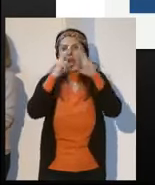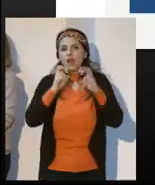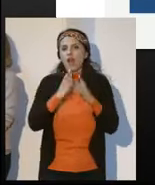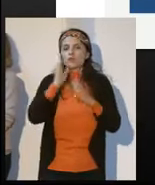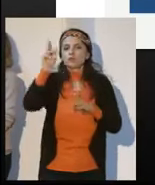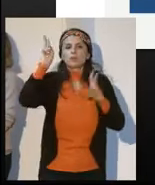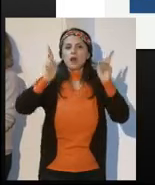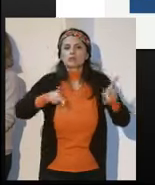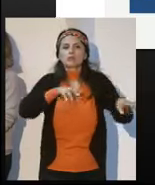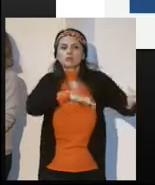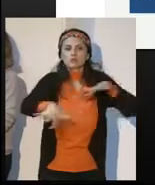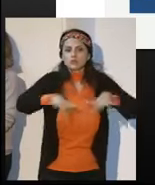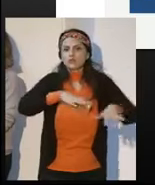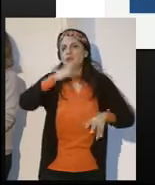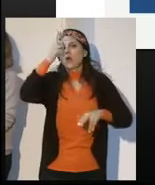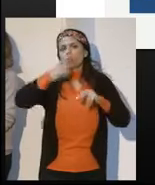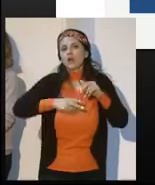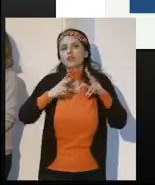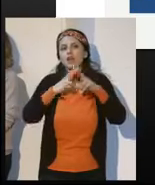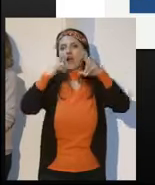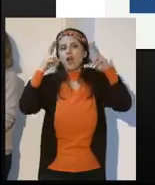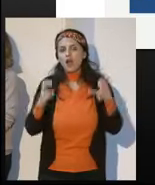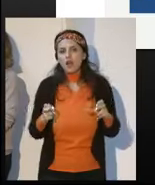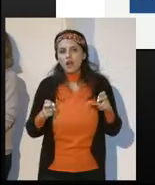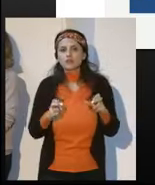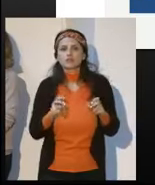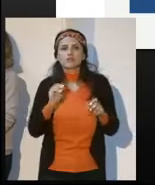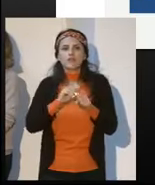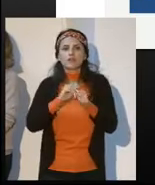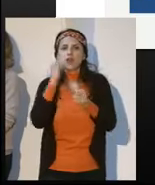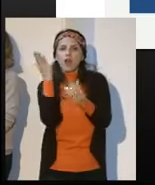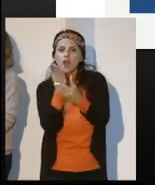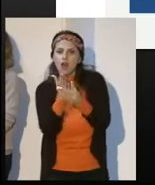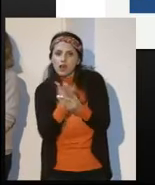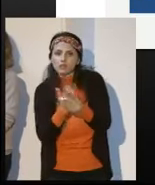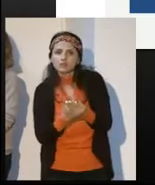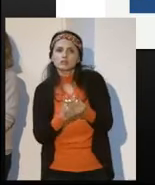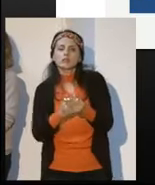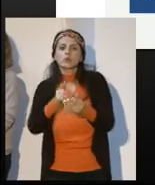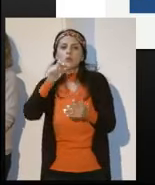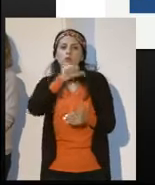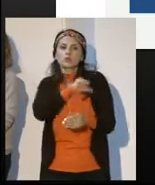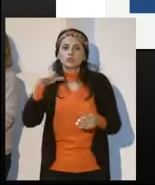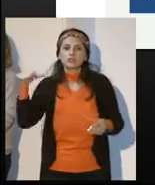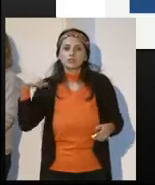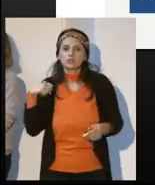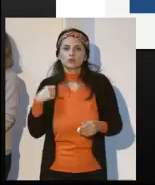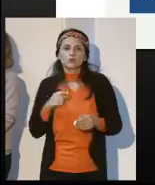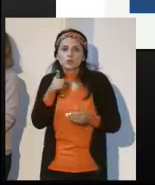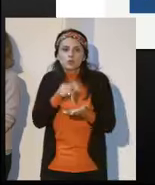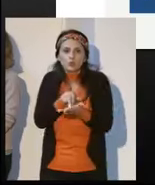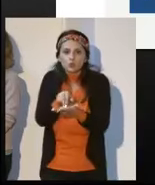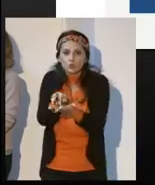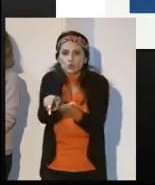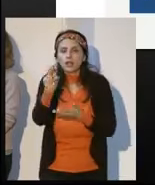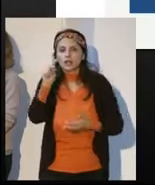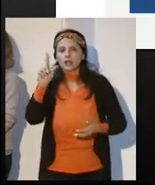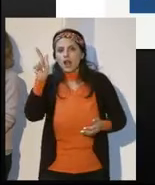lui doar incarca in documentele facand un singur drum la DGASPC